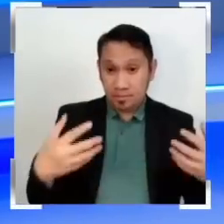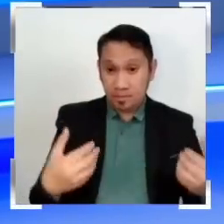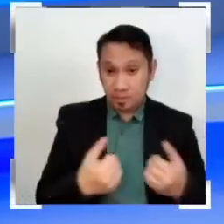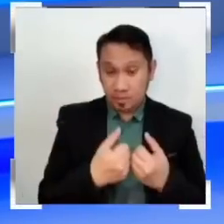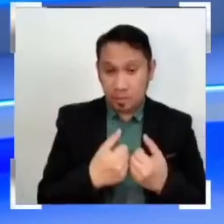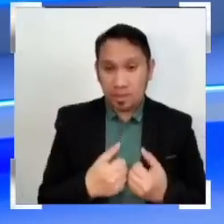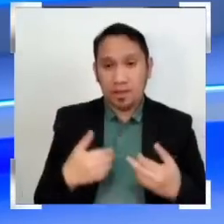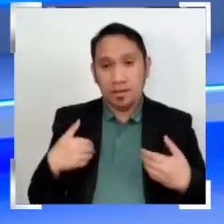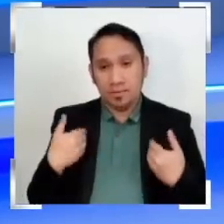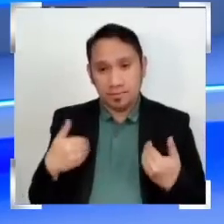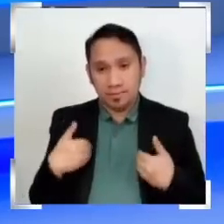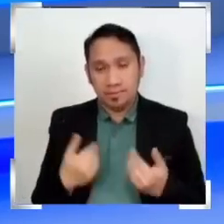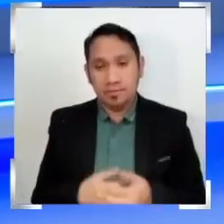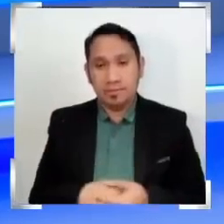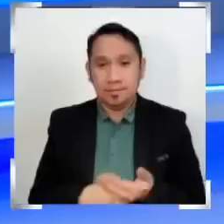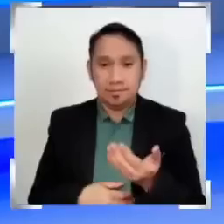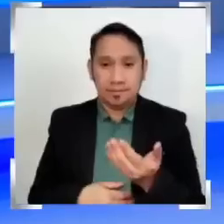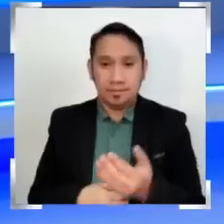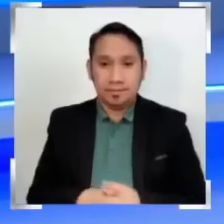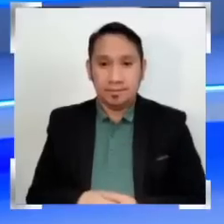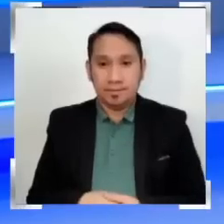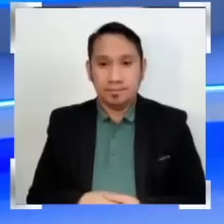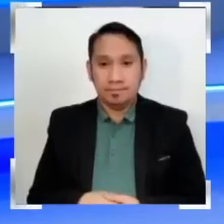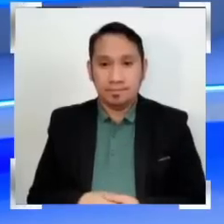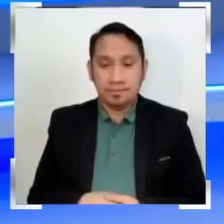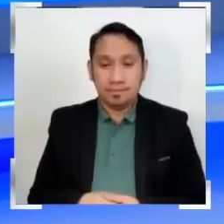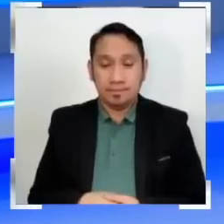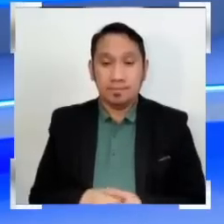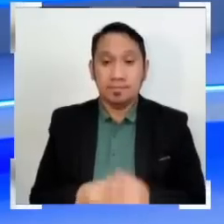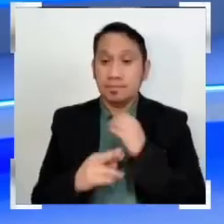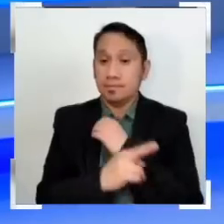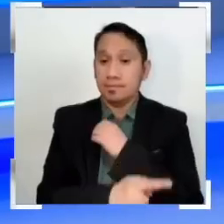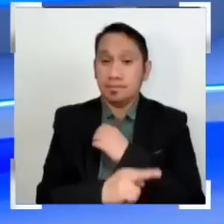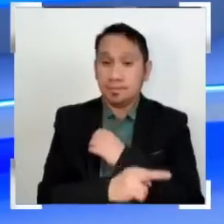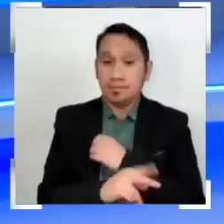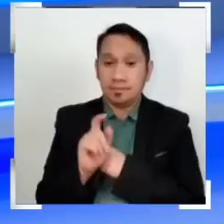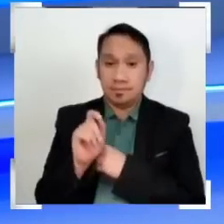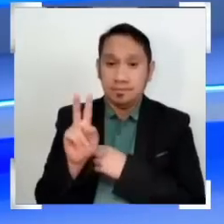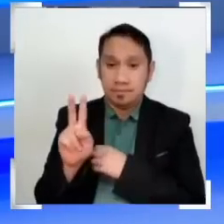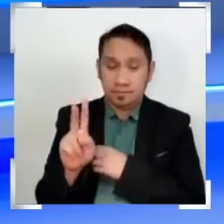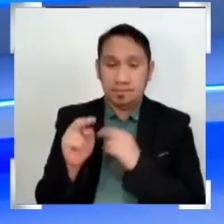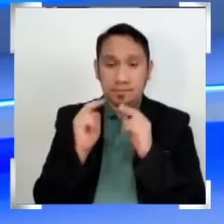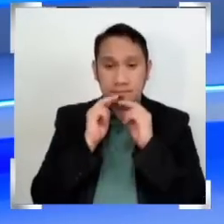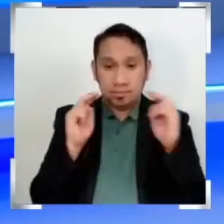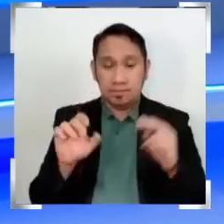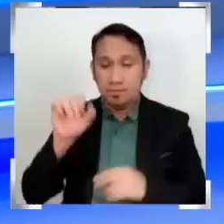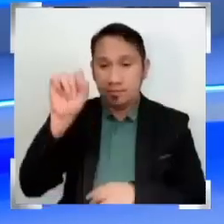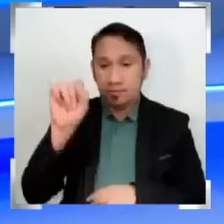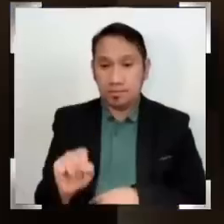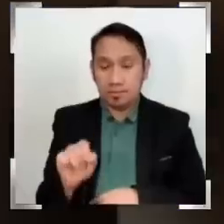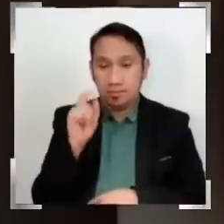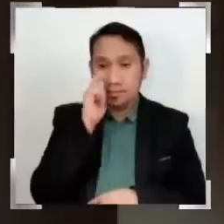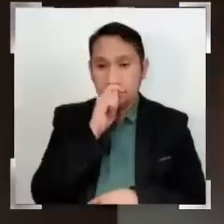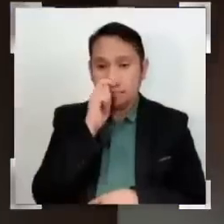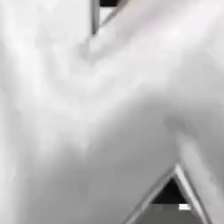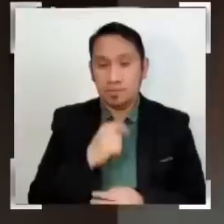edad. Saksi si Denise Abante ng GMA Regional TV, Balitang Southern Tagalog.